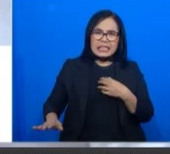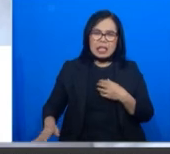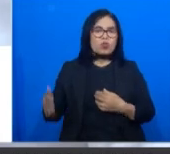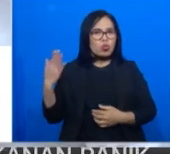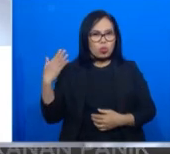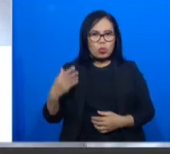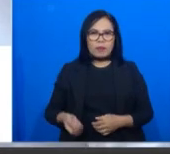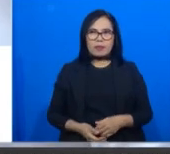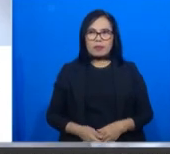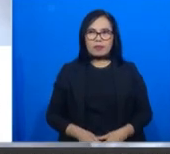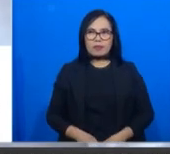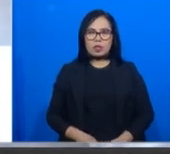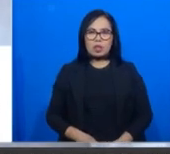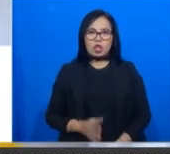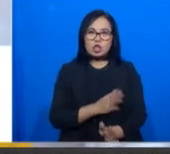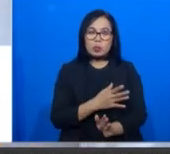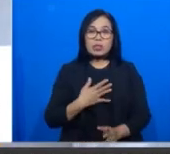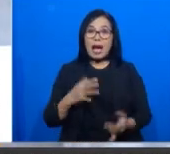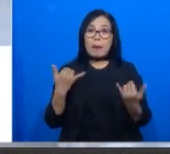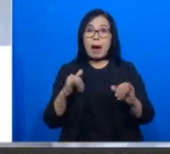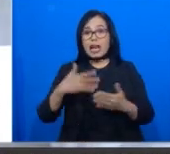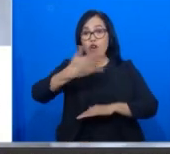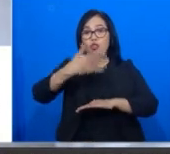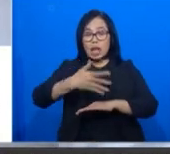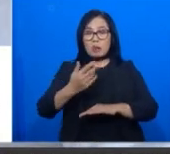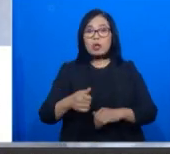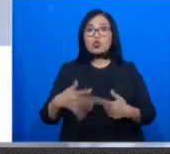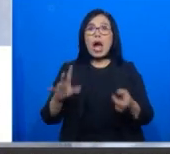sejak saya kecil. Bahkan sebelum saya main film pun saya sudah kenal.